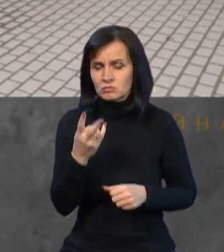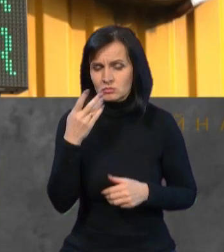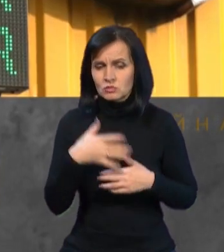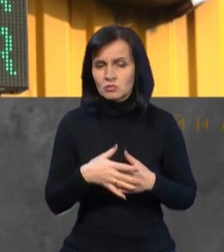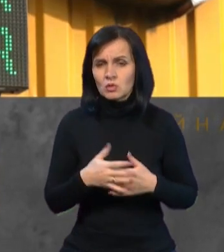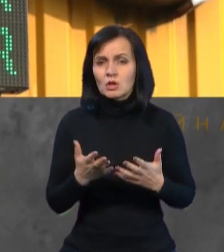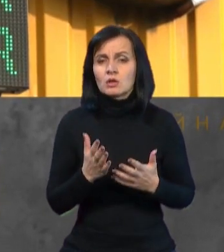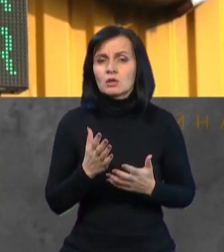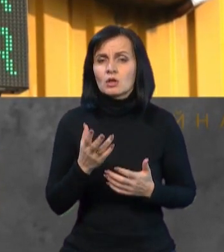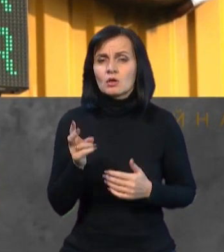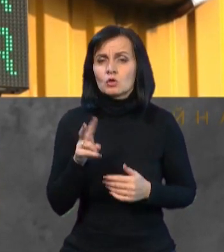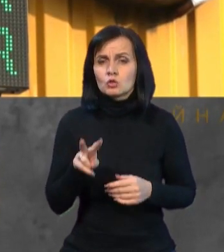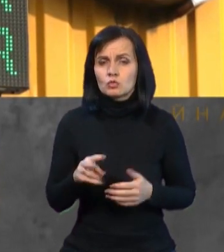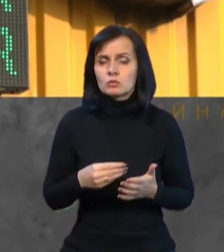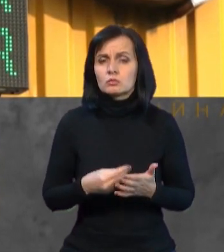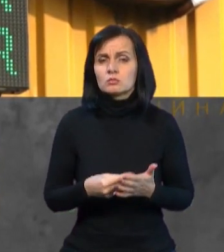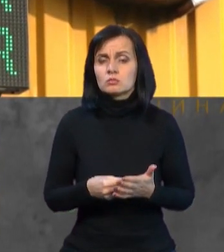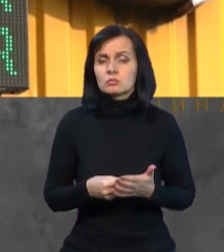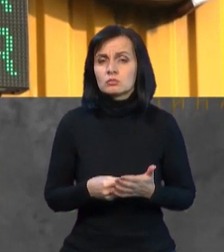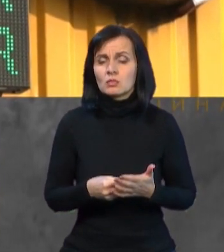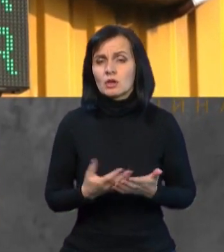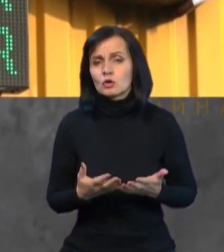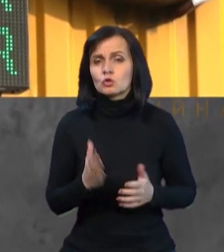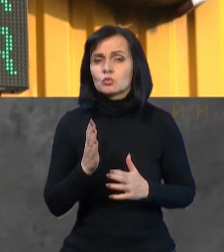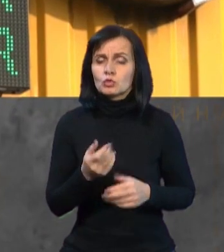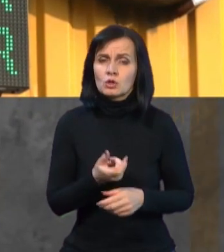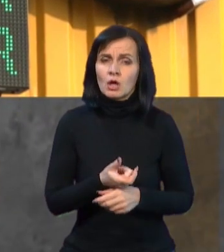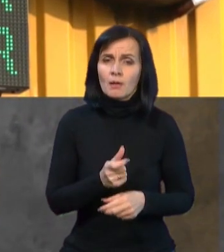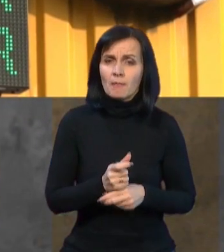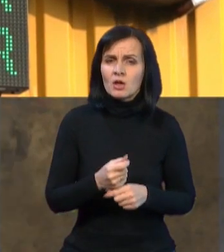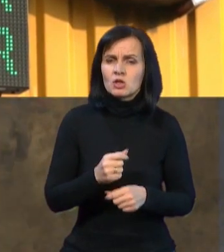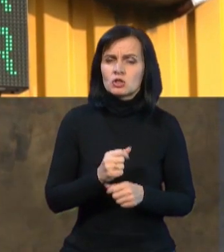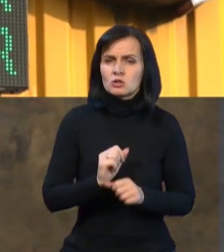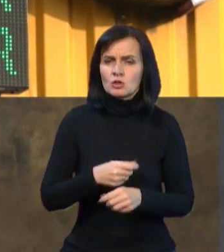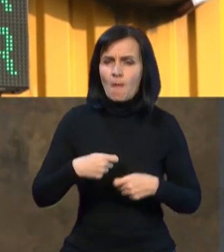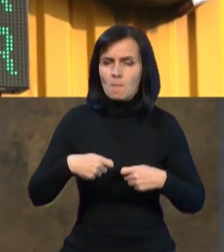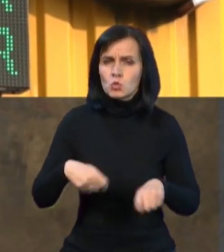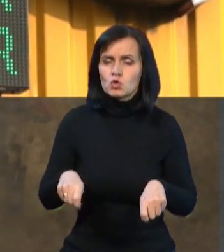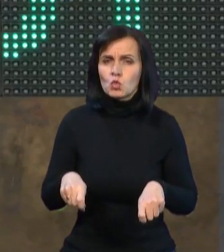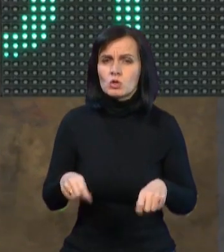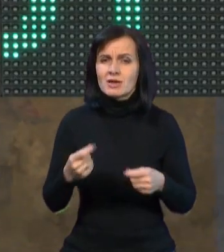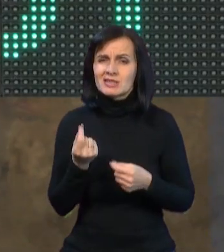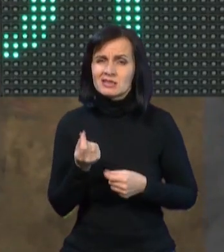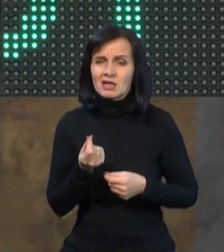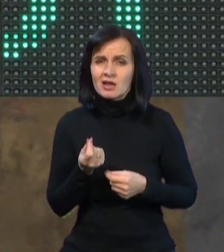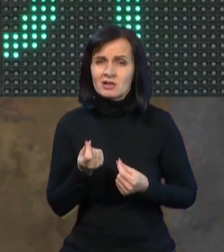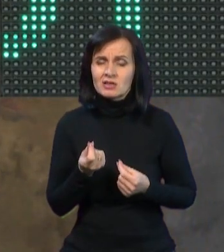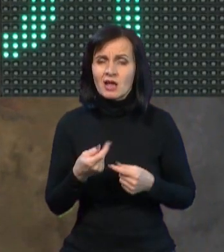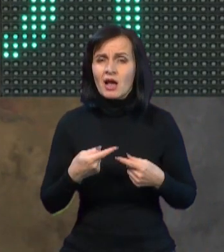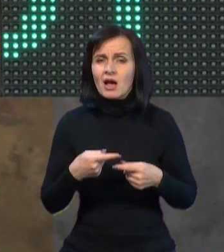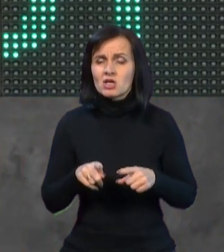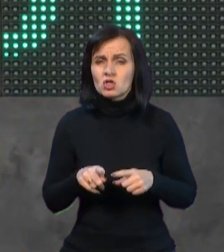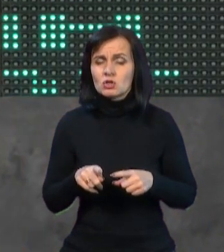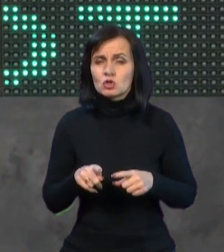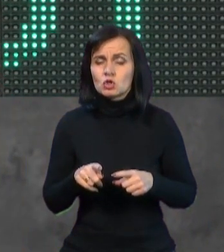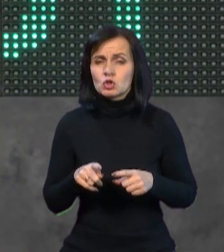долар. Якщо буде більше реалізації зерна, інших культур зернових,